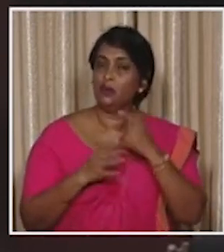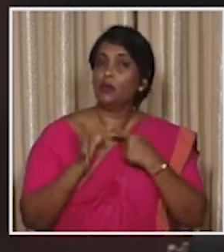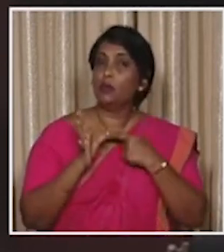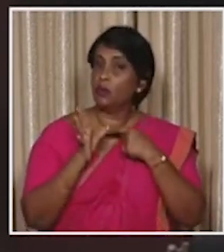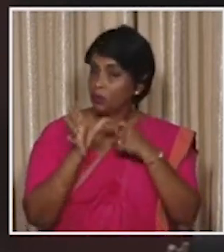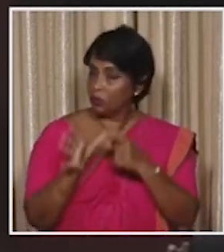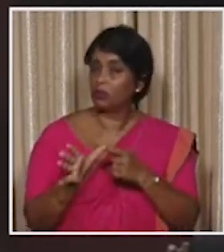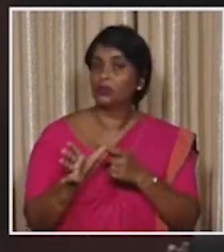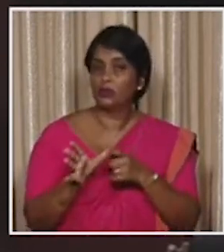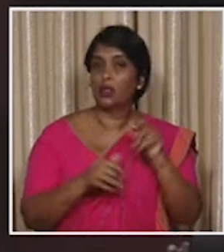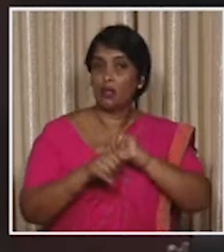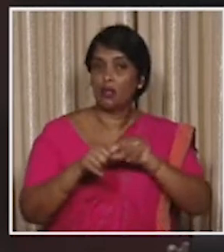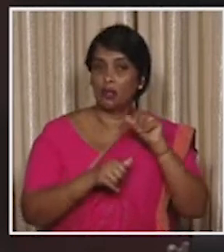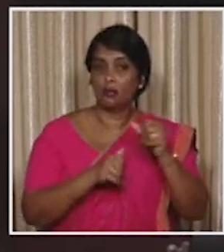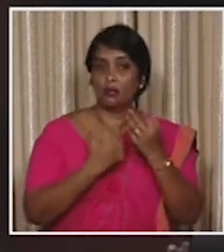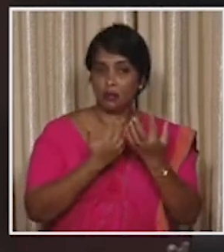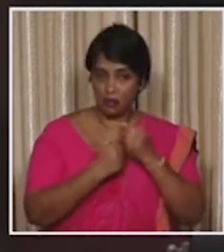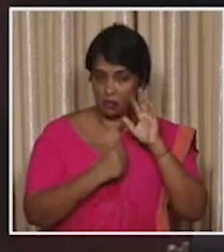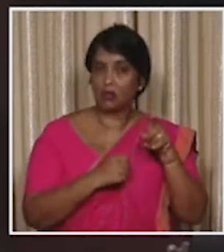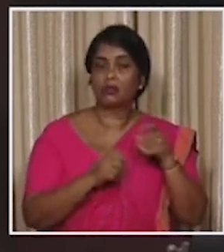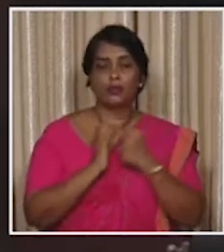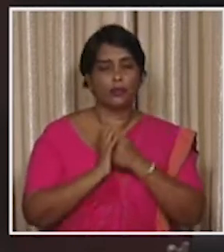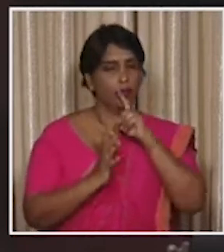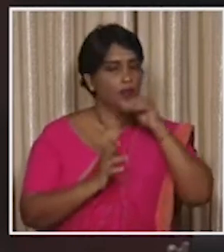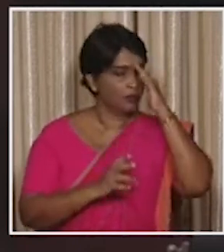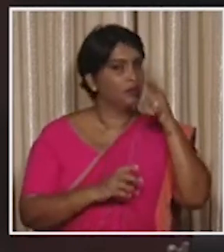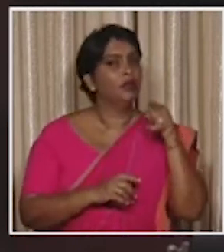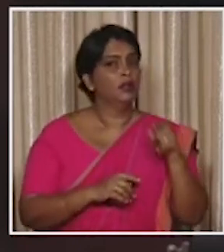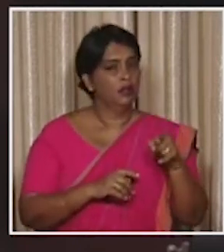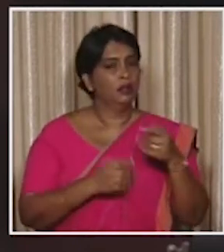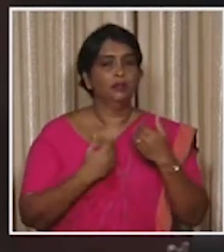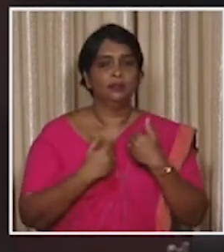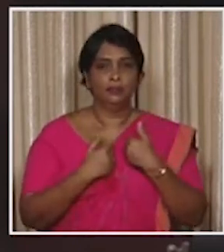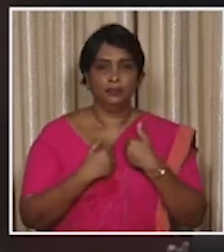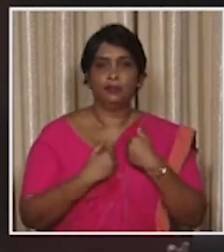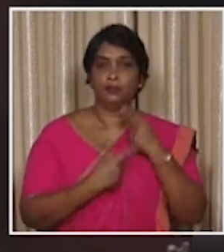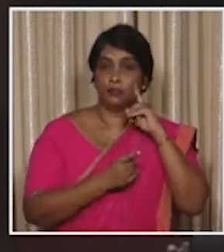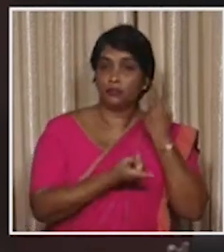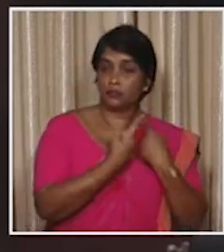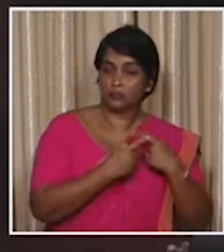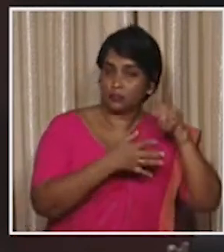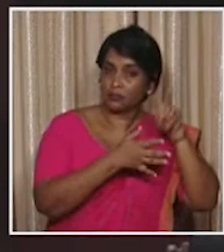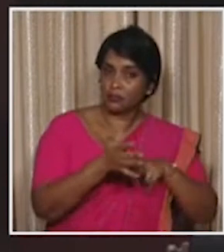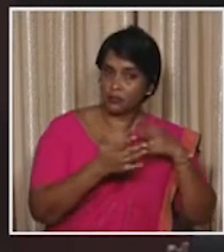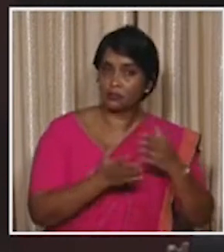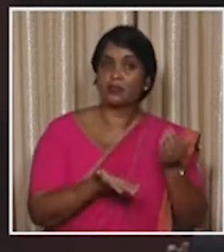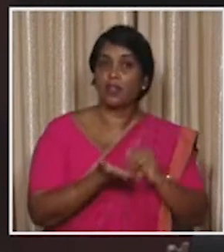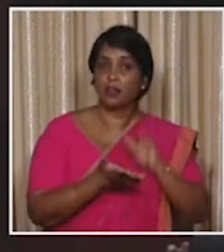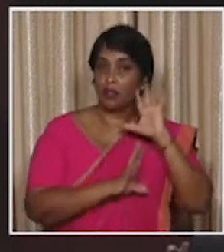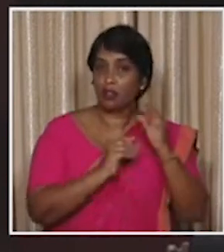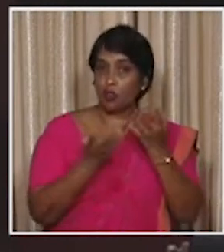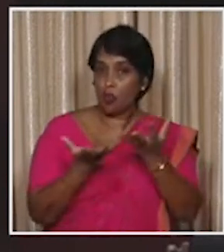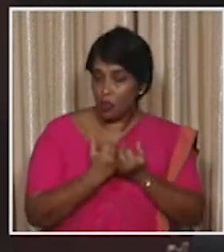පිළිතුරක් අදාළ ආයතන වලින් ලබා ගත්තාම ගරු කතානායකතුමනි ඒක අපි පරිශීලනය කරලා තව තොරතුරු